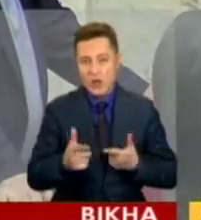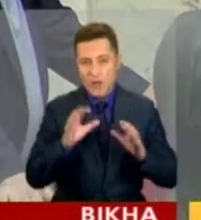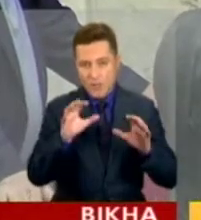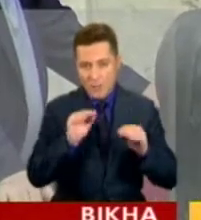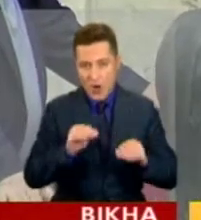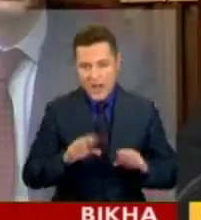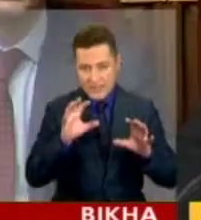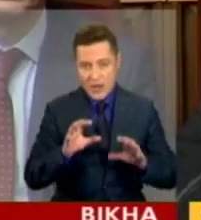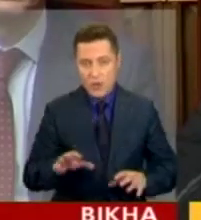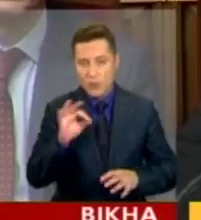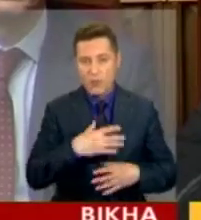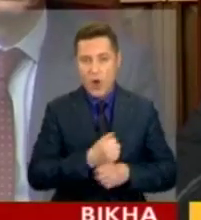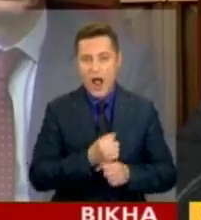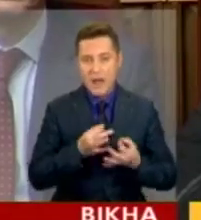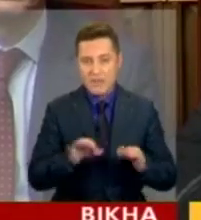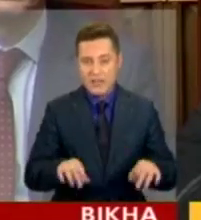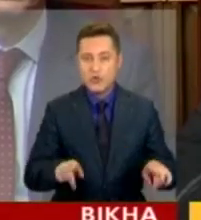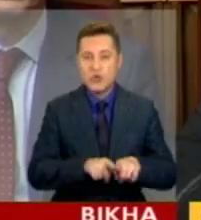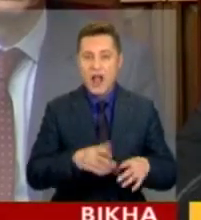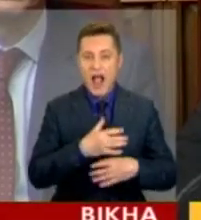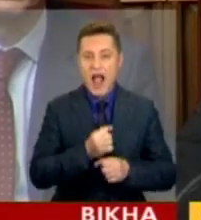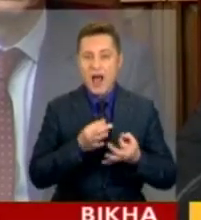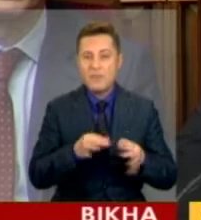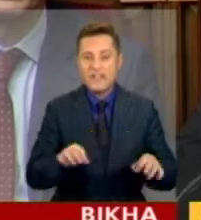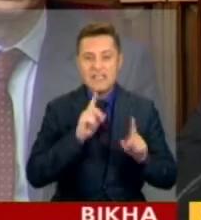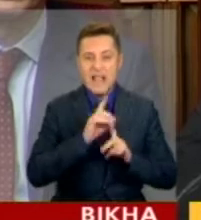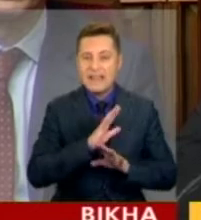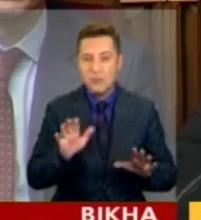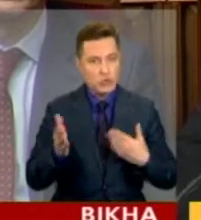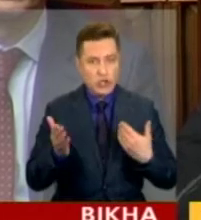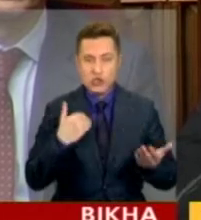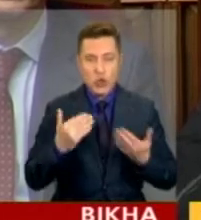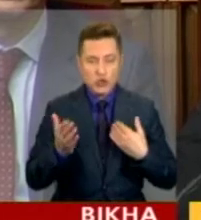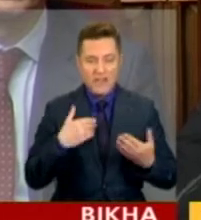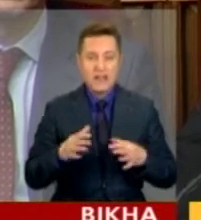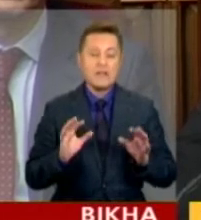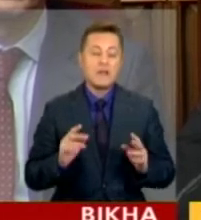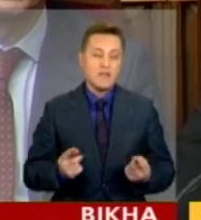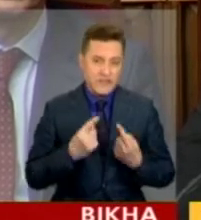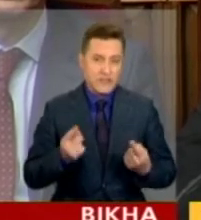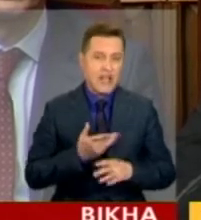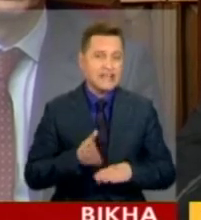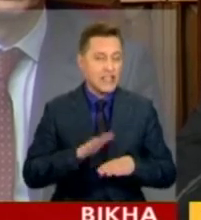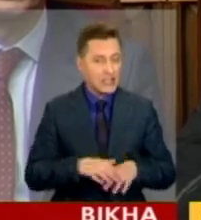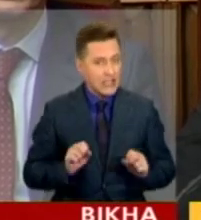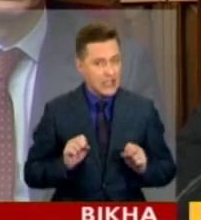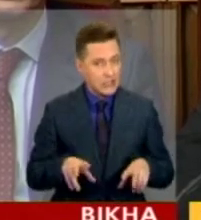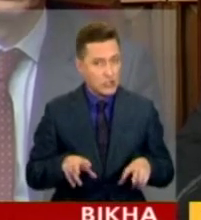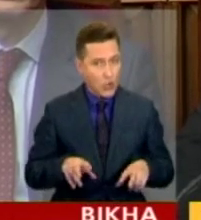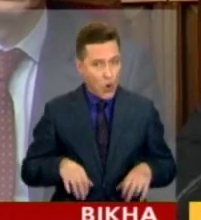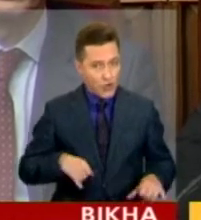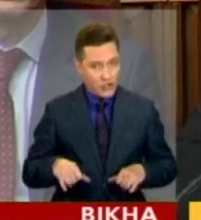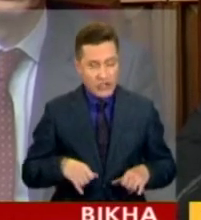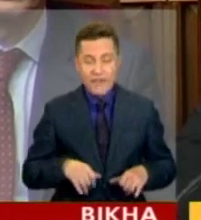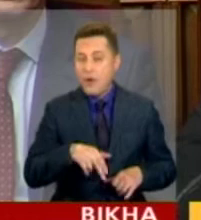про амністію. Така амністія не буде стосуватися, звичайно, тяжких злочинів, але по